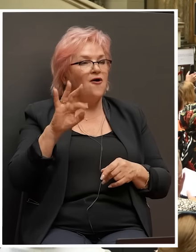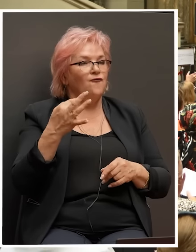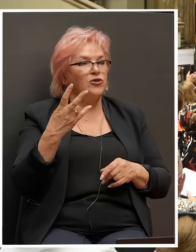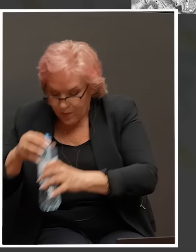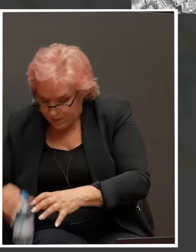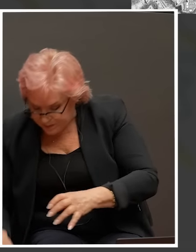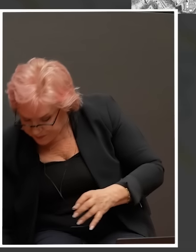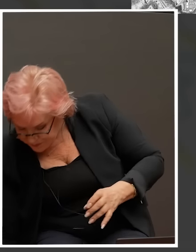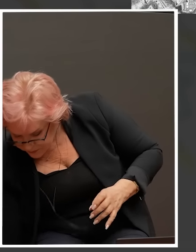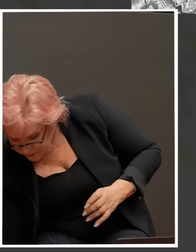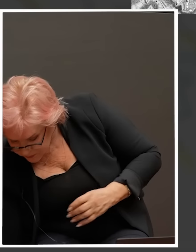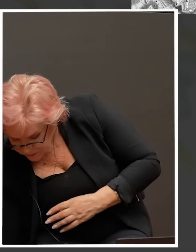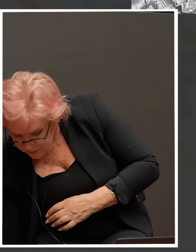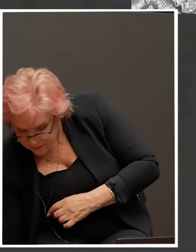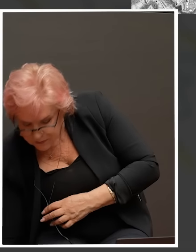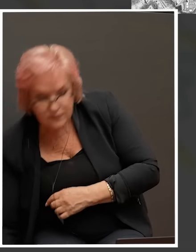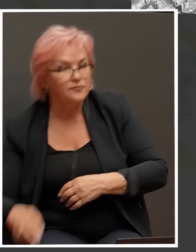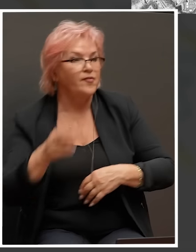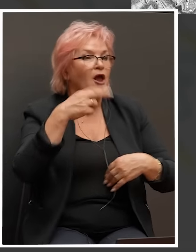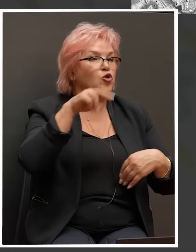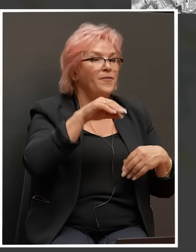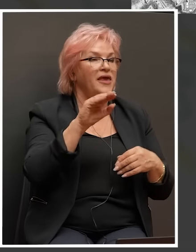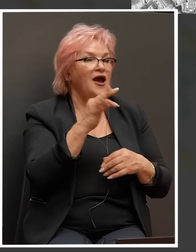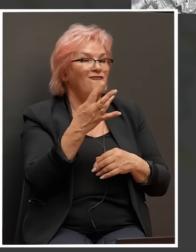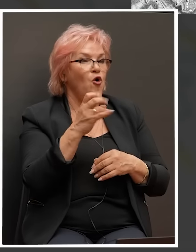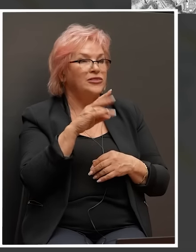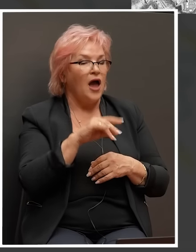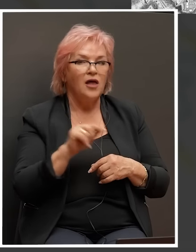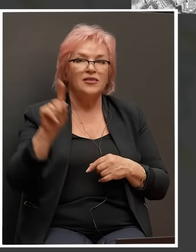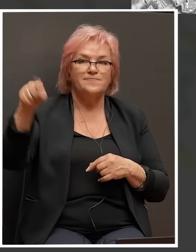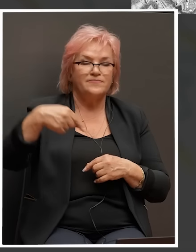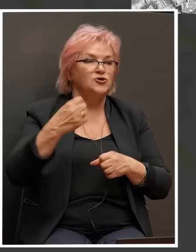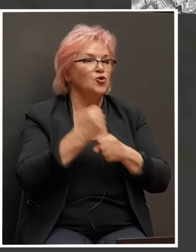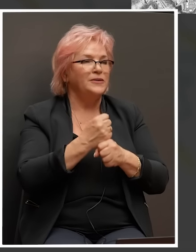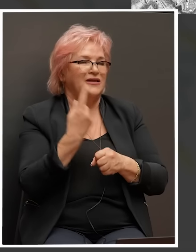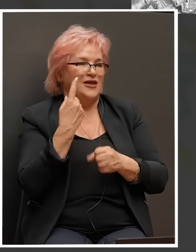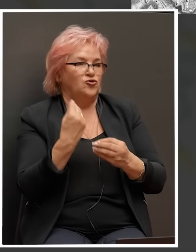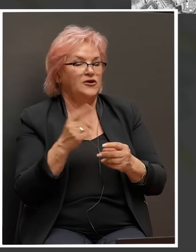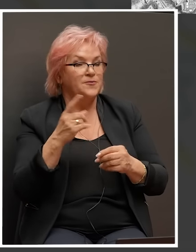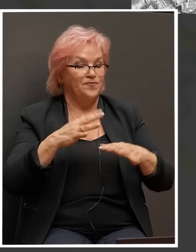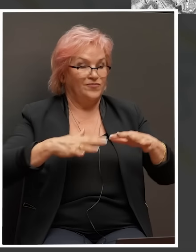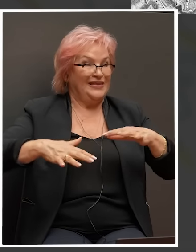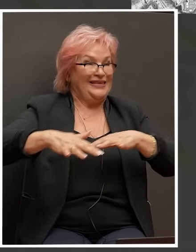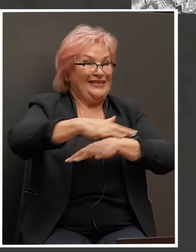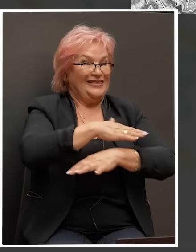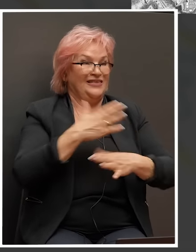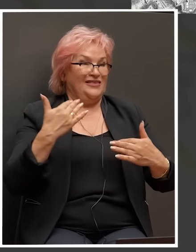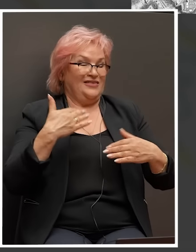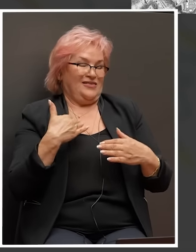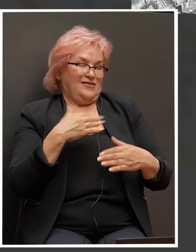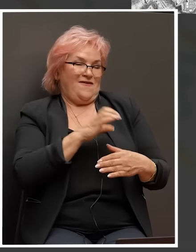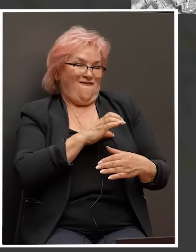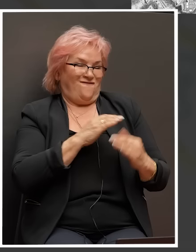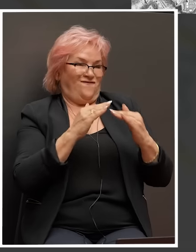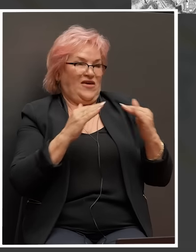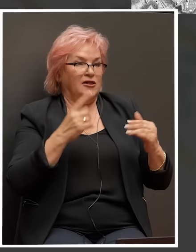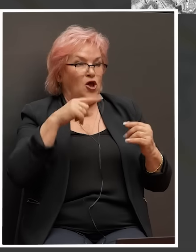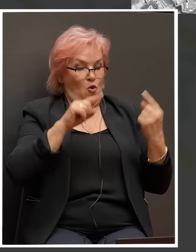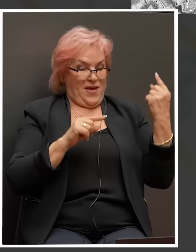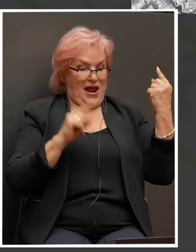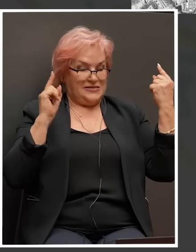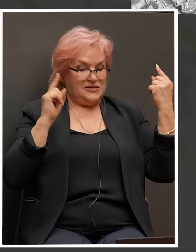Фонтана, которого он нанимает для того, чтобы сделать одну конкретную вещь. Дело в том, что территория виллы Перетти – это номер один. Номер